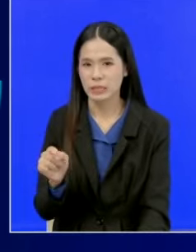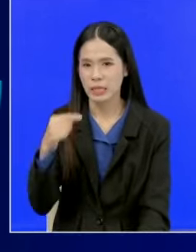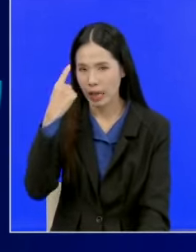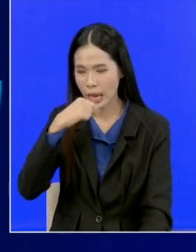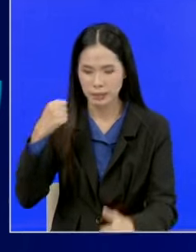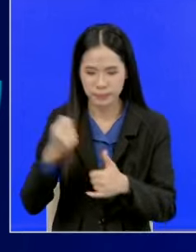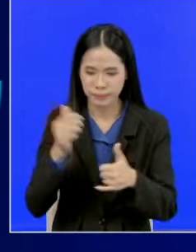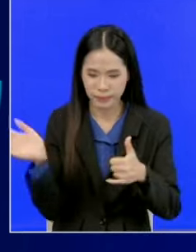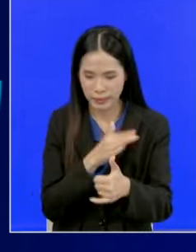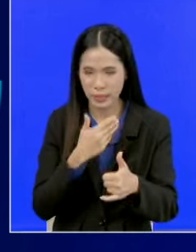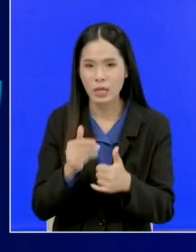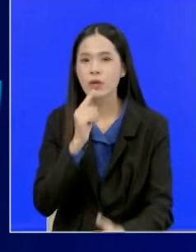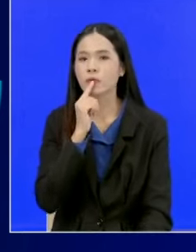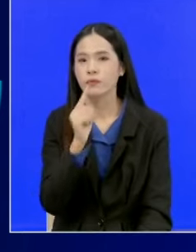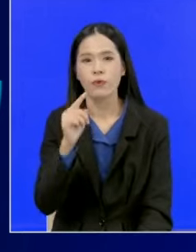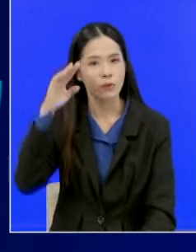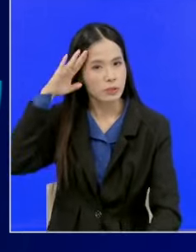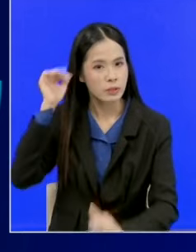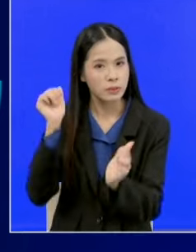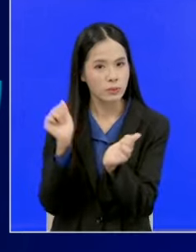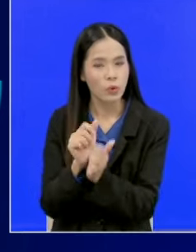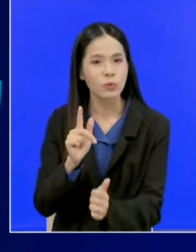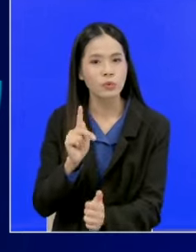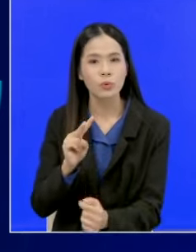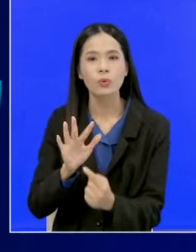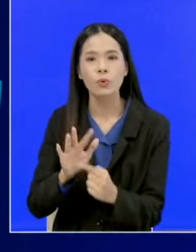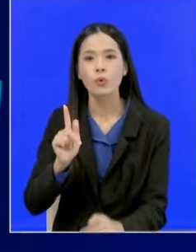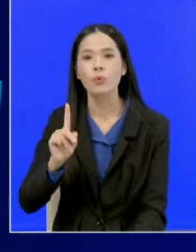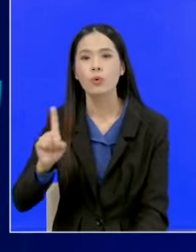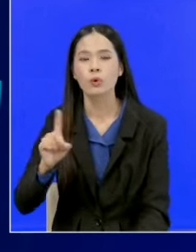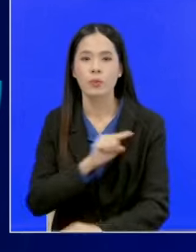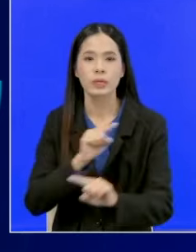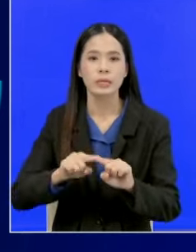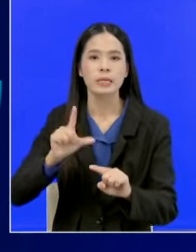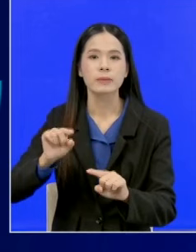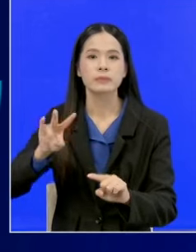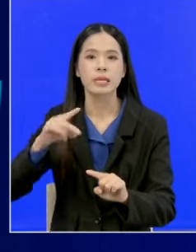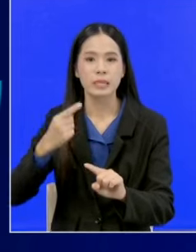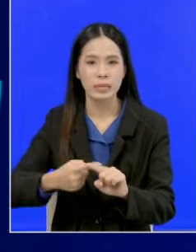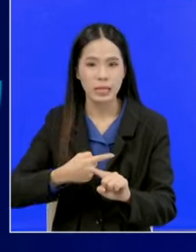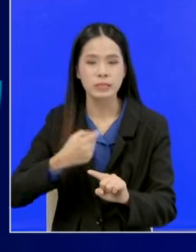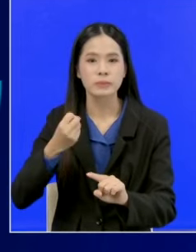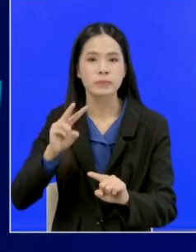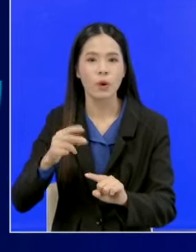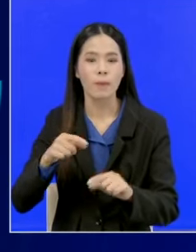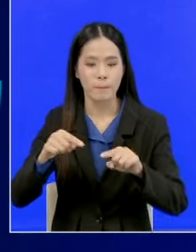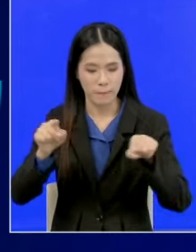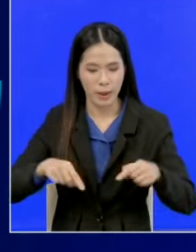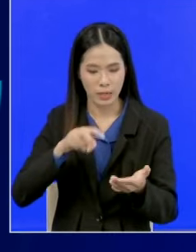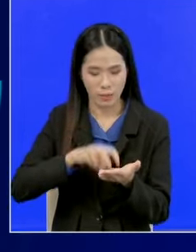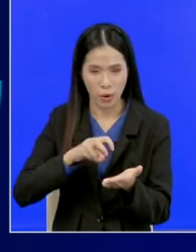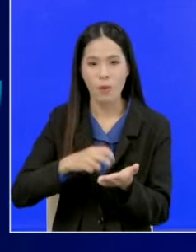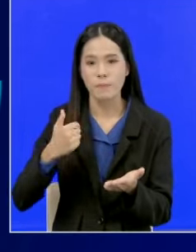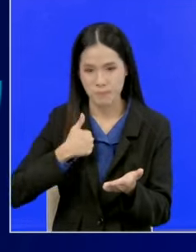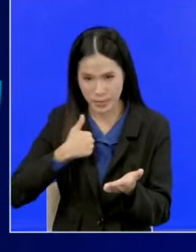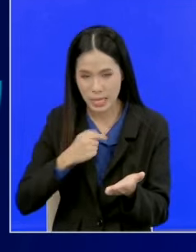ายหรือเปล่าก็เลยไปแจ้งความเอาไว้ที่สภ.คูคตตั้งแต่27ธันวาคมนะคะแล้วเนี่ยได้ผลใบรับรองแพทย์ออกมาแล้วว่าเด็กมีแ